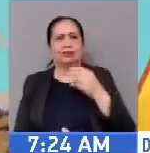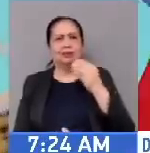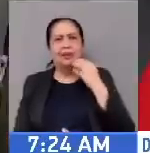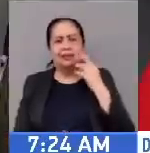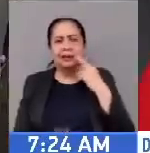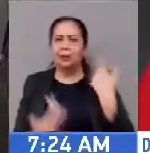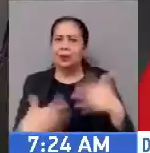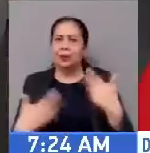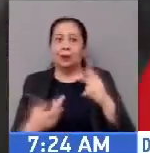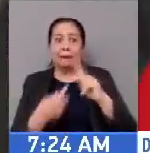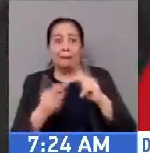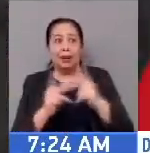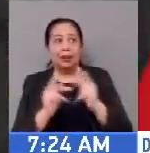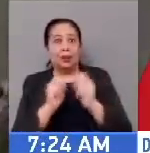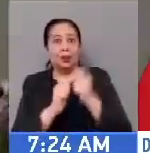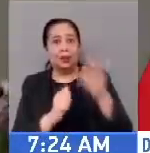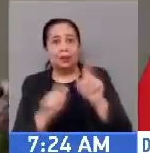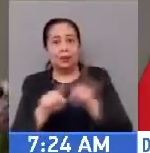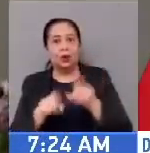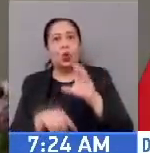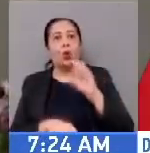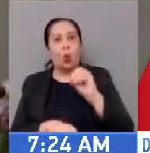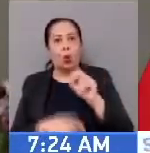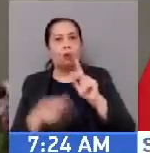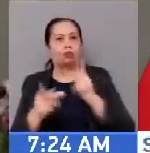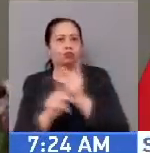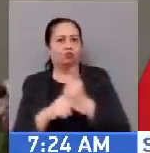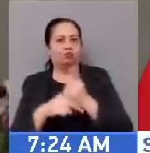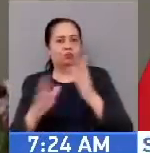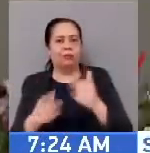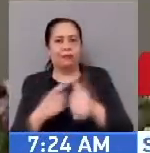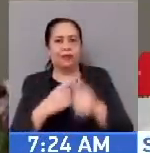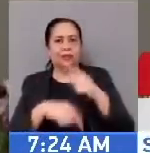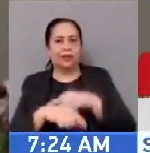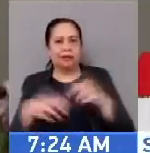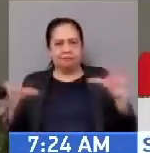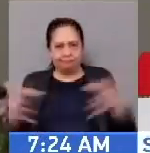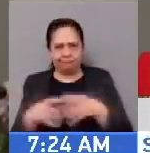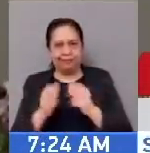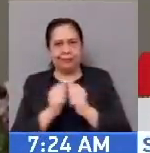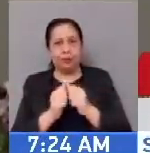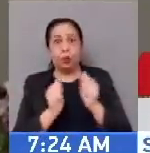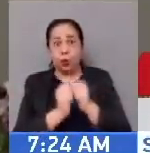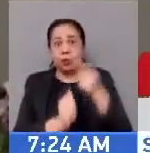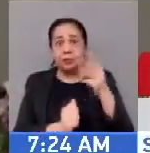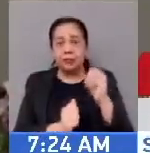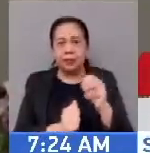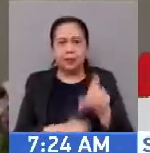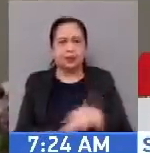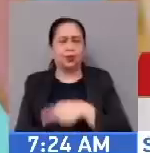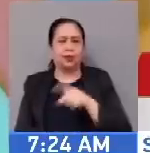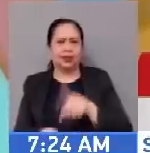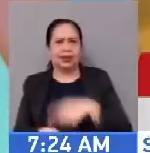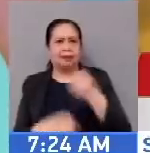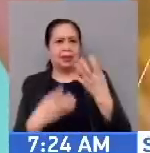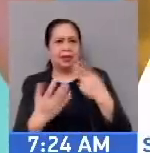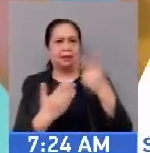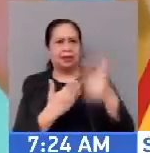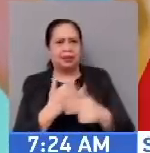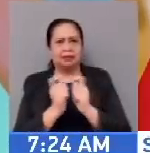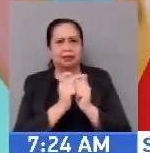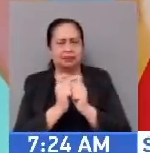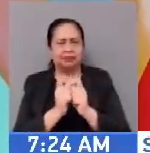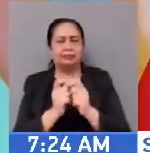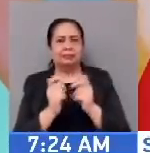with them as co-producers, ibang level yon. First time namin magsama-sama. With GMA, matagal na, marami na kami projects together. Pero